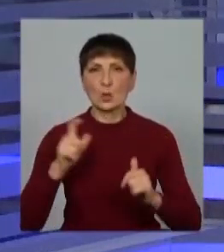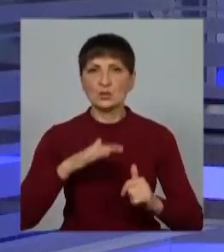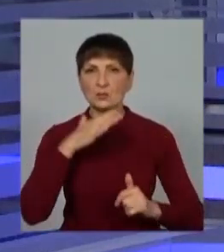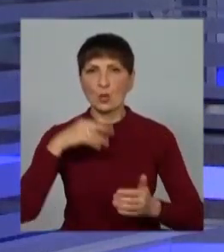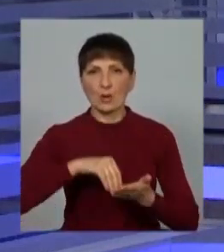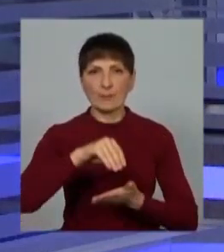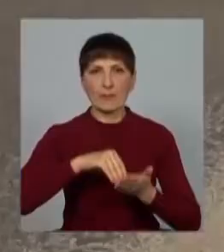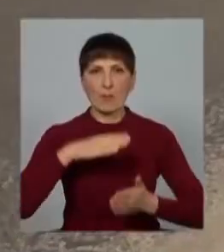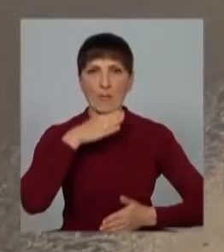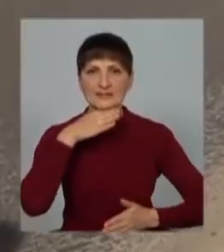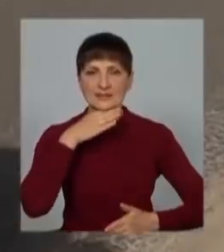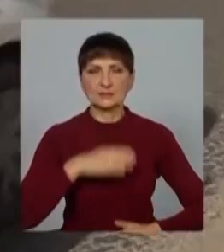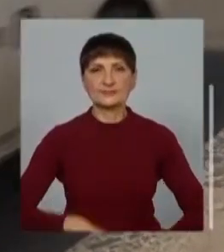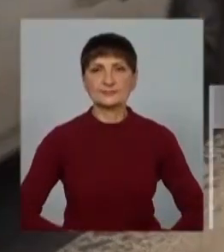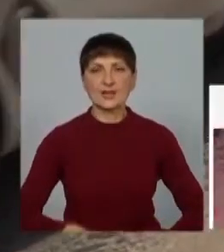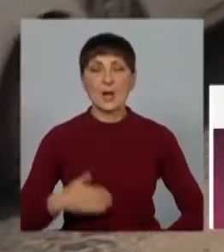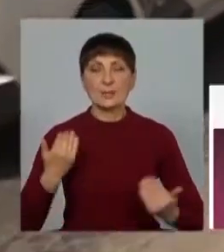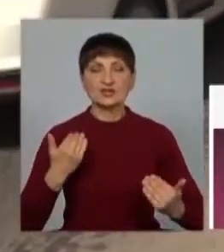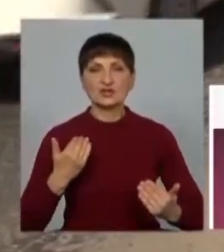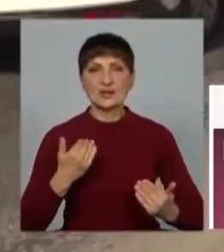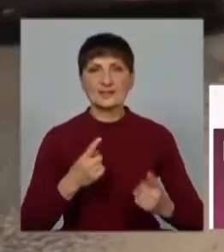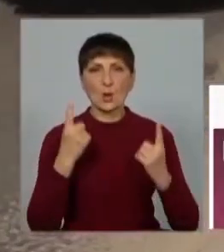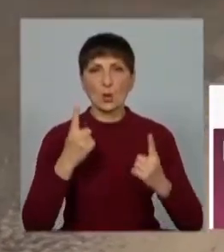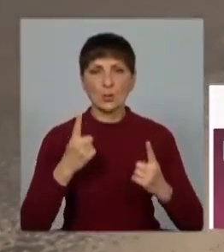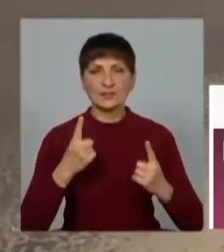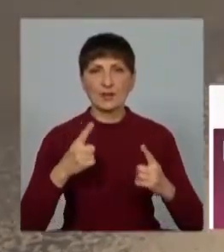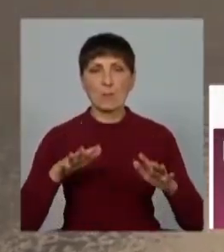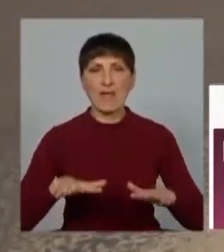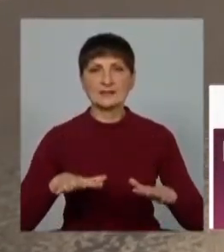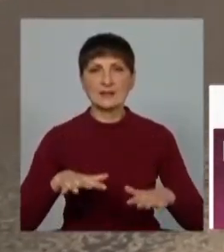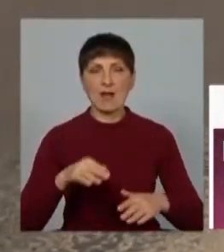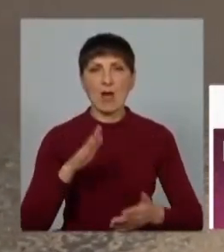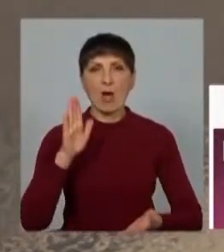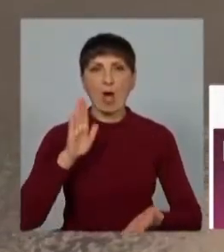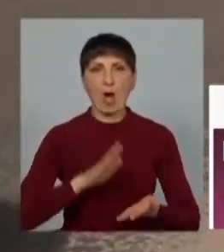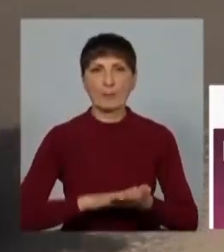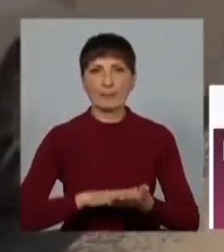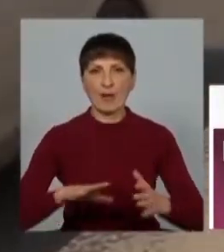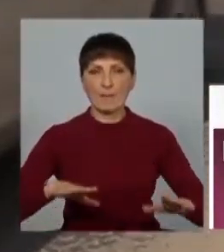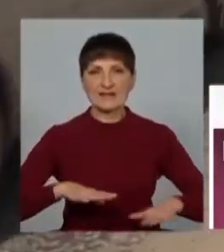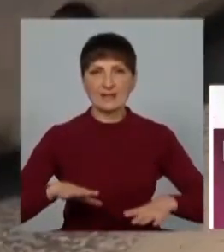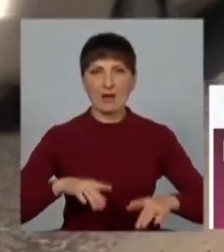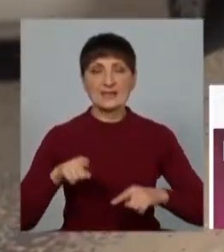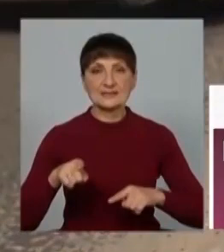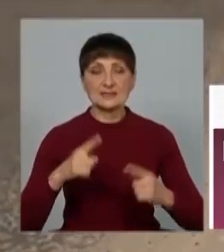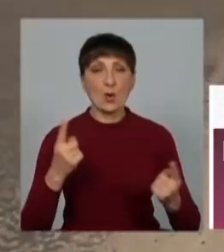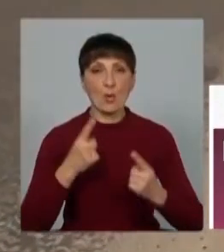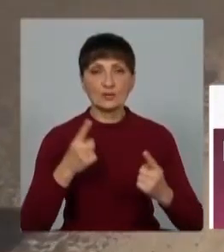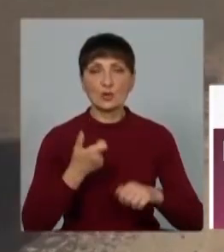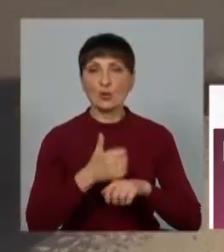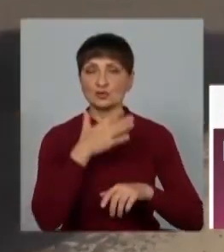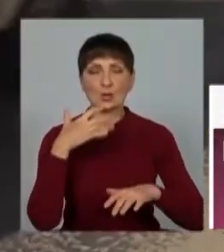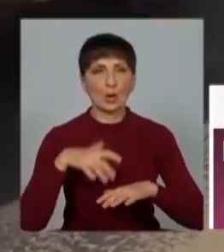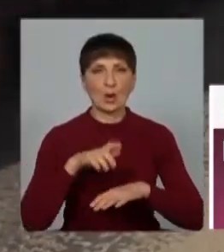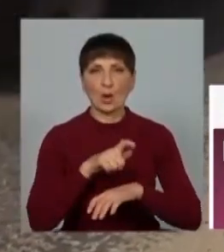спроса. Мы сейчас находимся в одной из крупных торговых точек города, на знаменитой алматинской оптовке. Здесь, как и обычно, очень